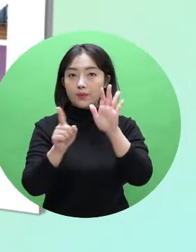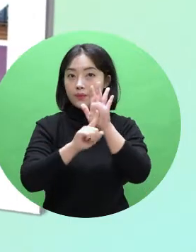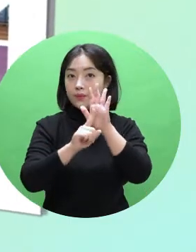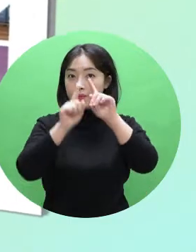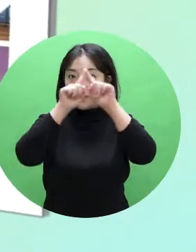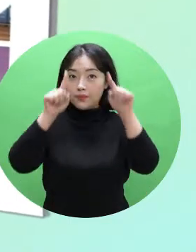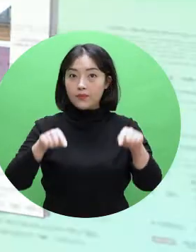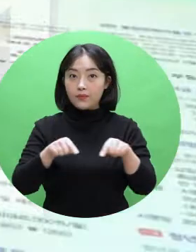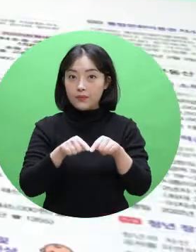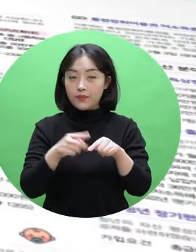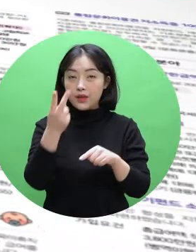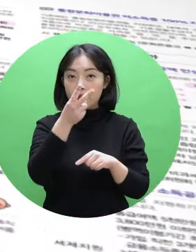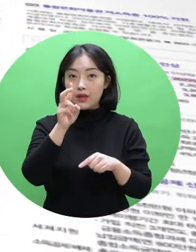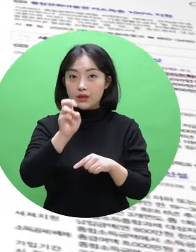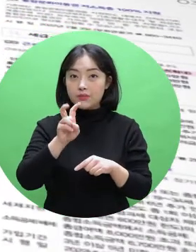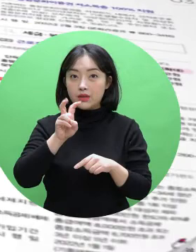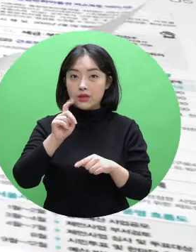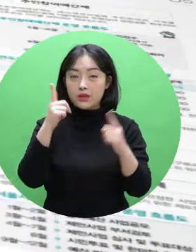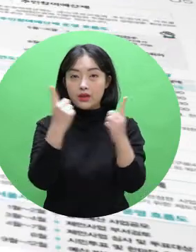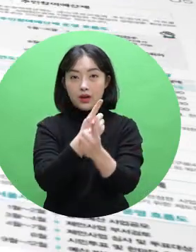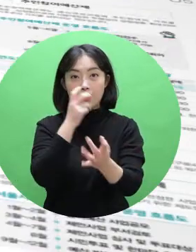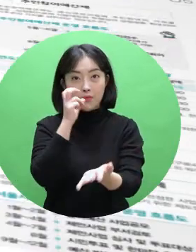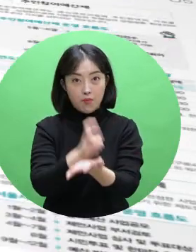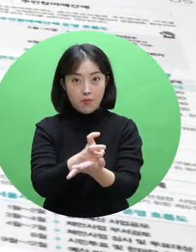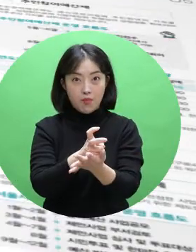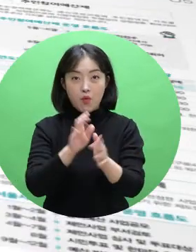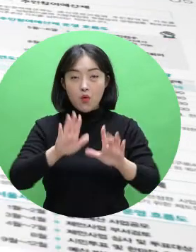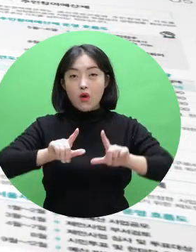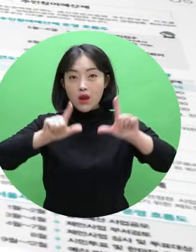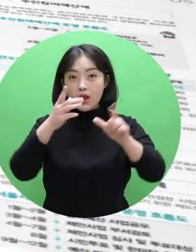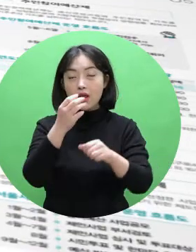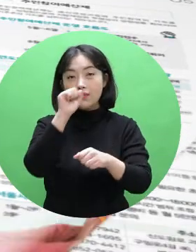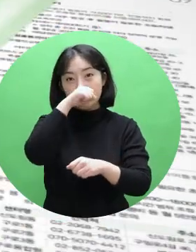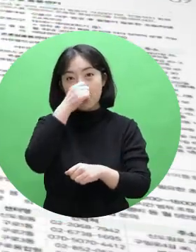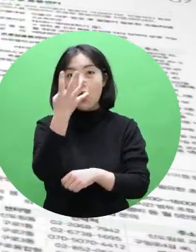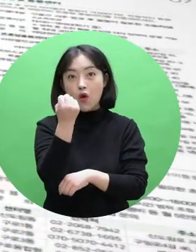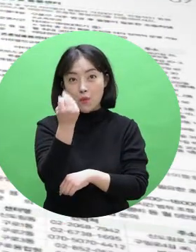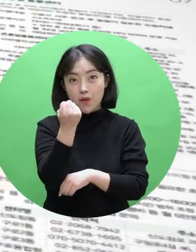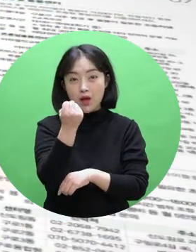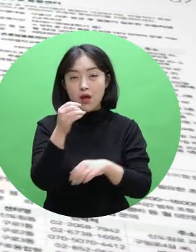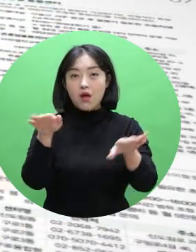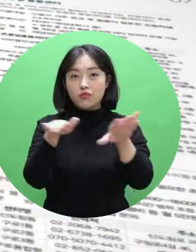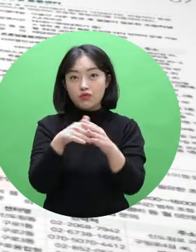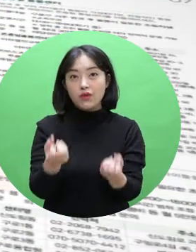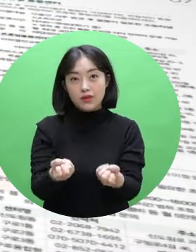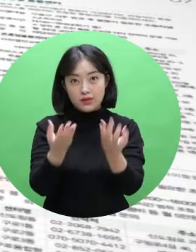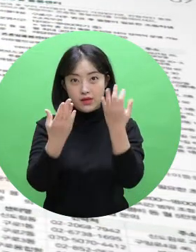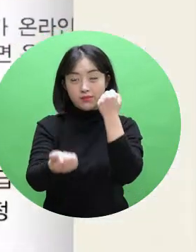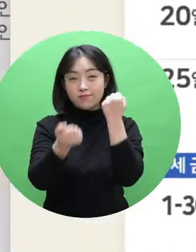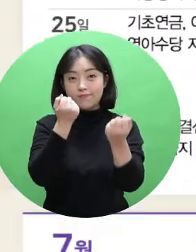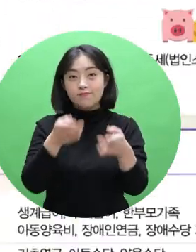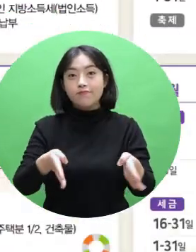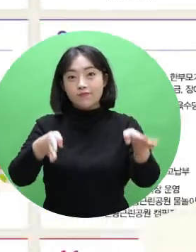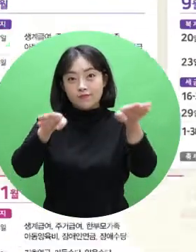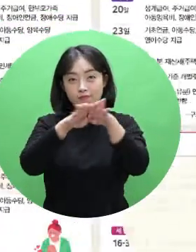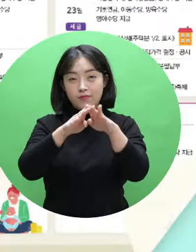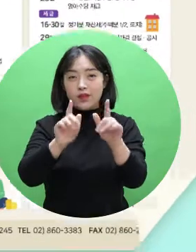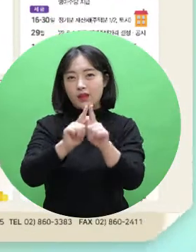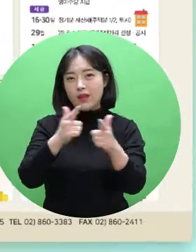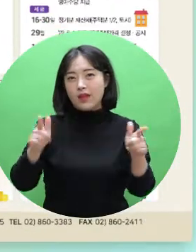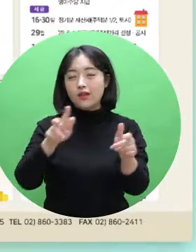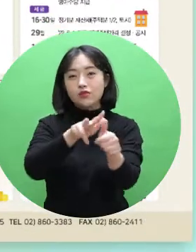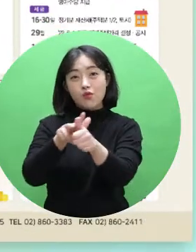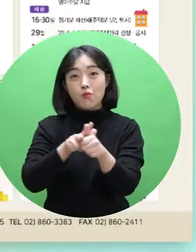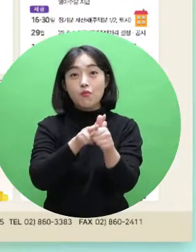안내지에는 2022년 달라지는 제도와 올해 예산 규모, 문화행사, 체육시설 등